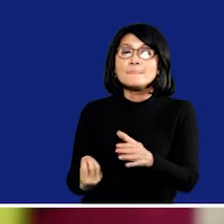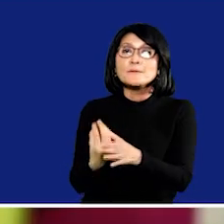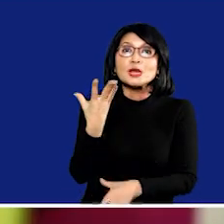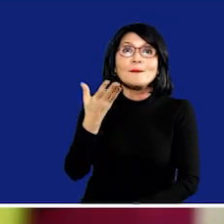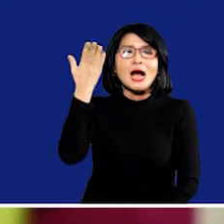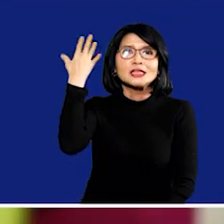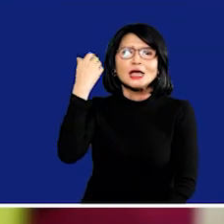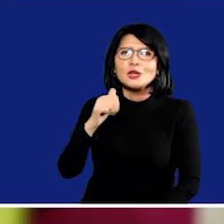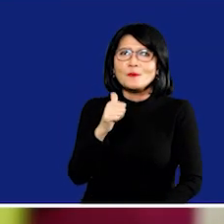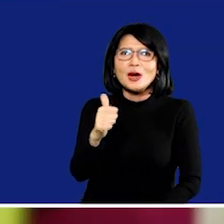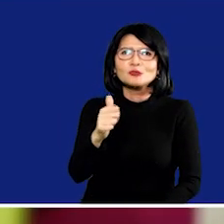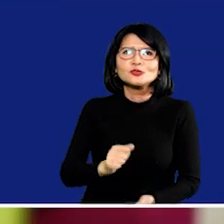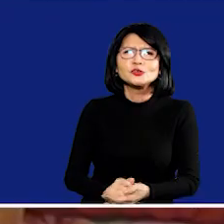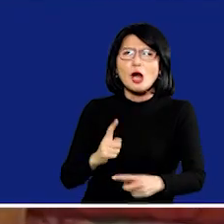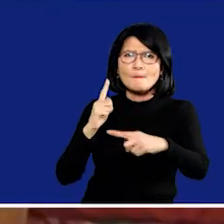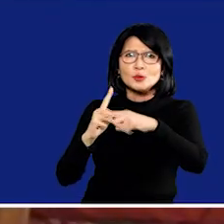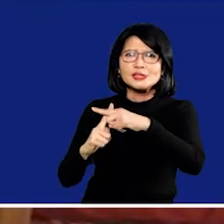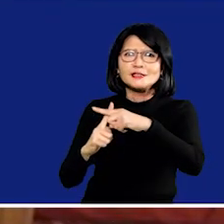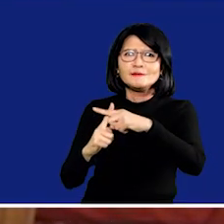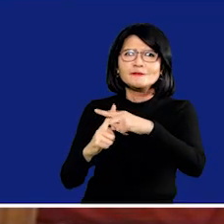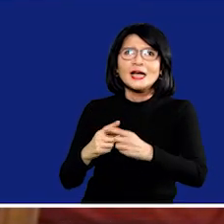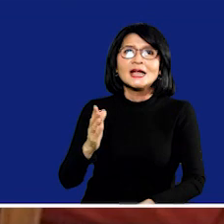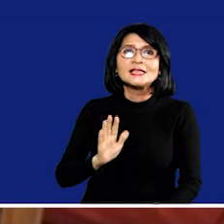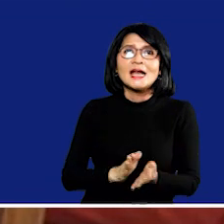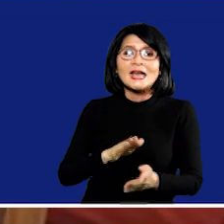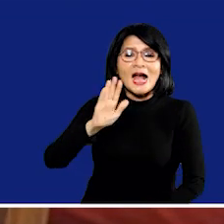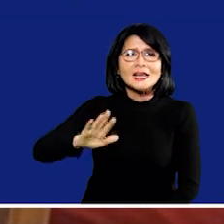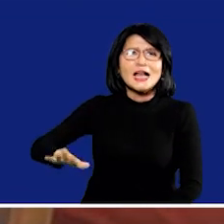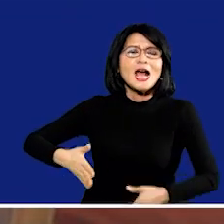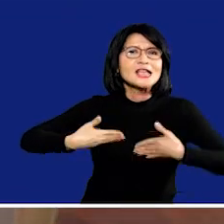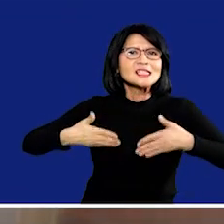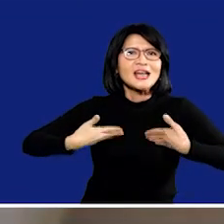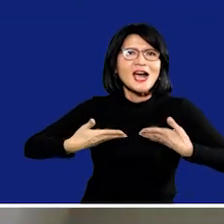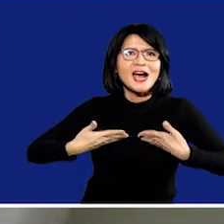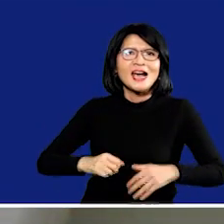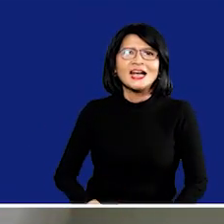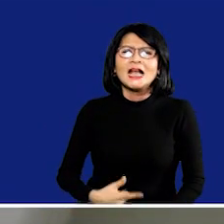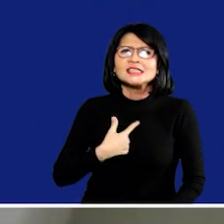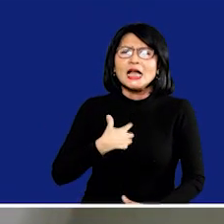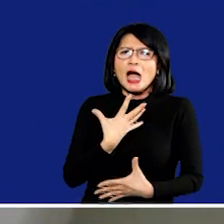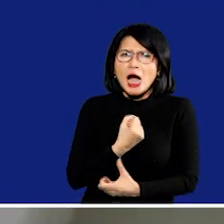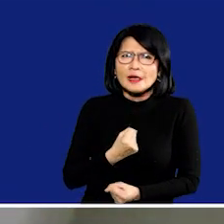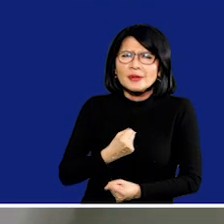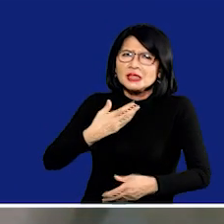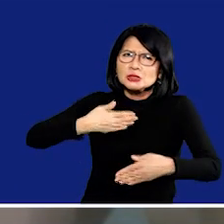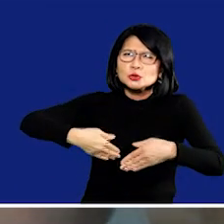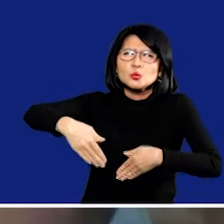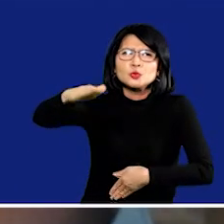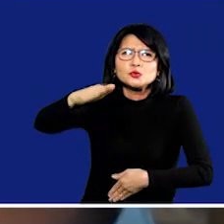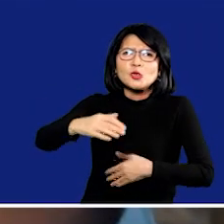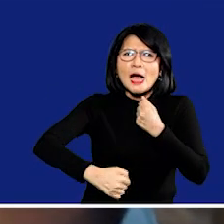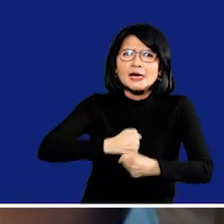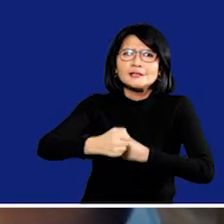tadi perkembangannya sangat bagus sekali, sangat positif, dan anak-anak juga sangat senang, sehingga saya harapkan ini bisa